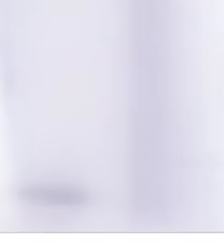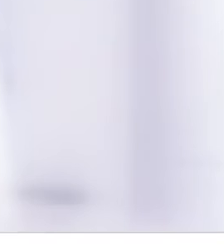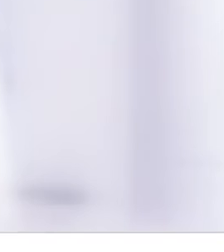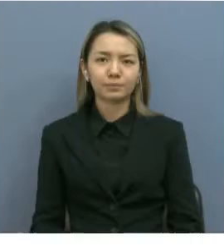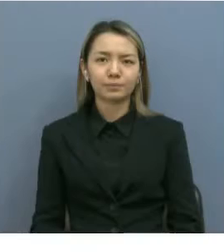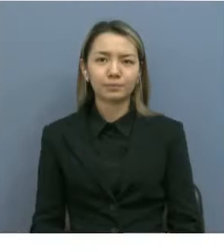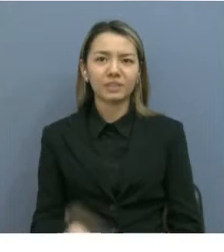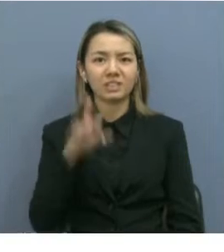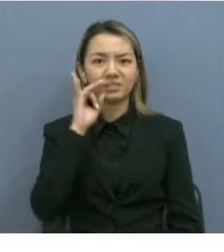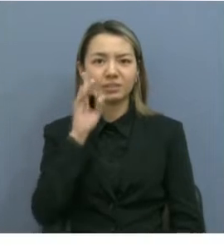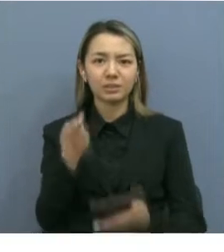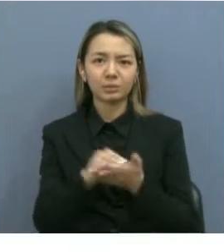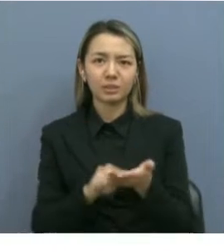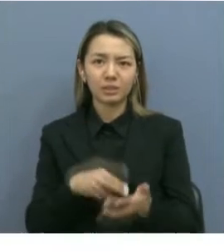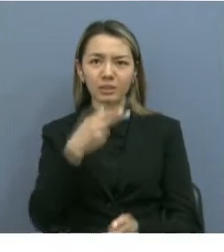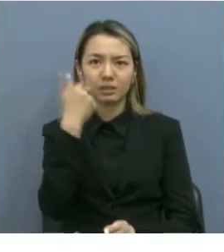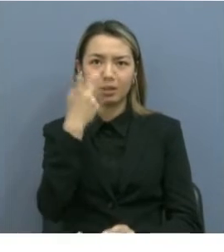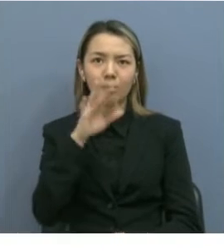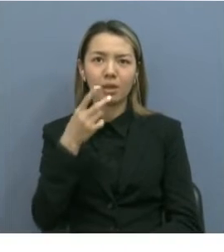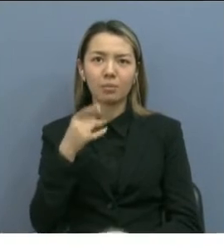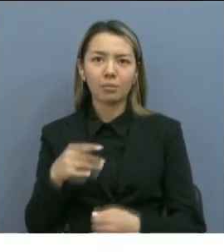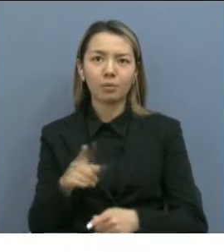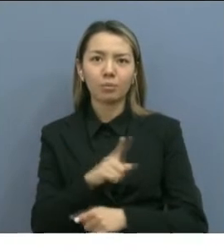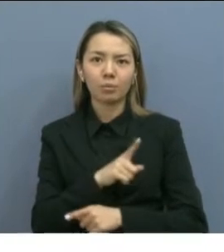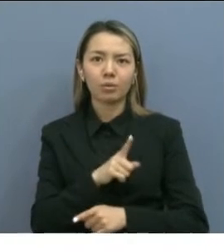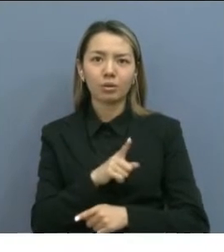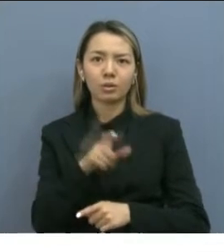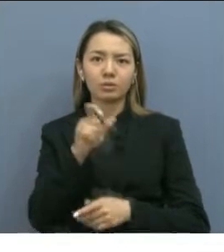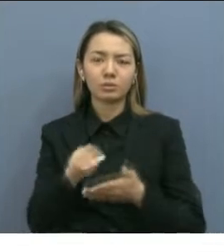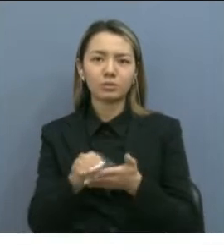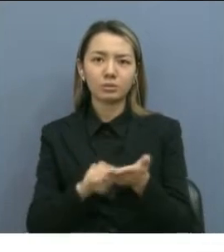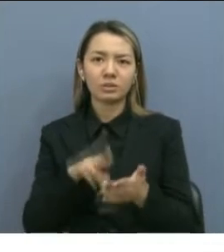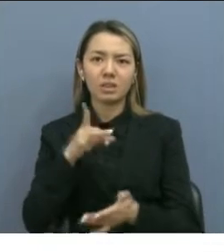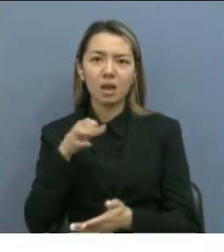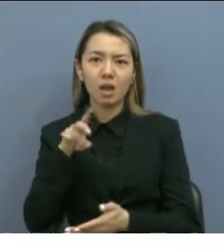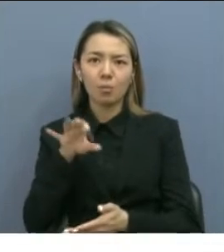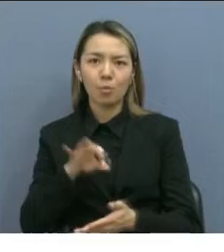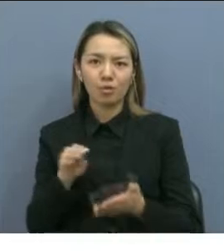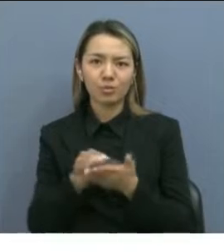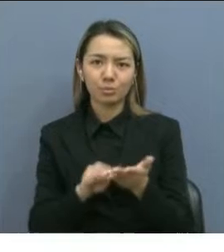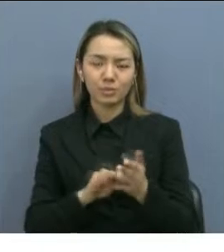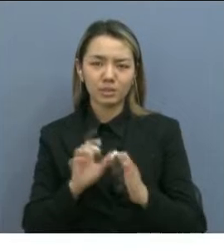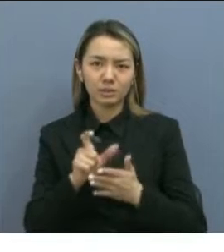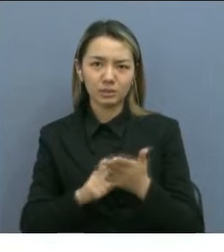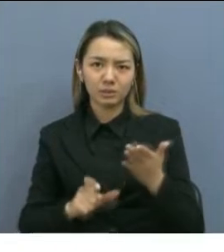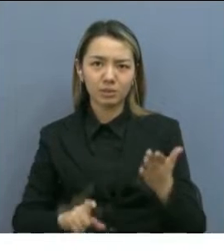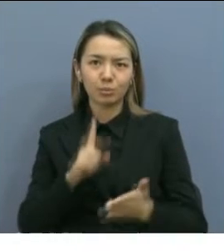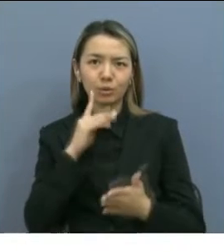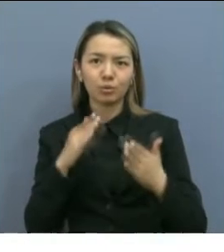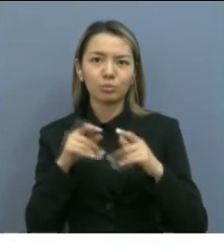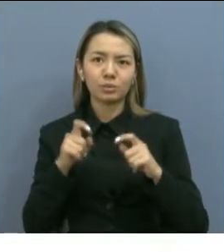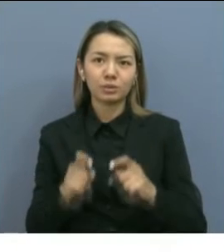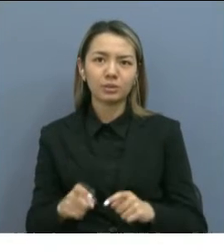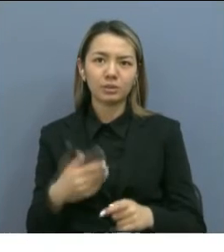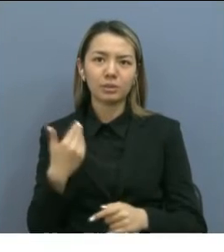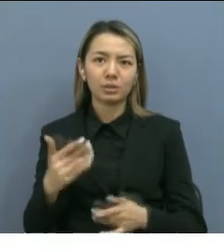Ал өңірге белгілі ақын Қуаныш Оспан Италияда пандемиядан қаза болғандардың рухына арнап «Тиамо» балладасын жазды. Сондай жергілікті жасаншылар үйде отырған